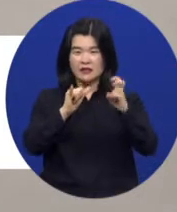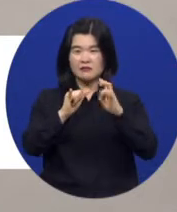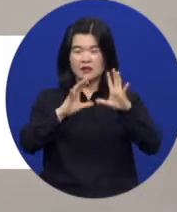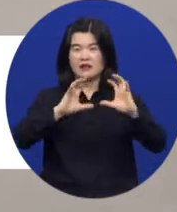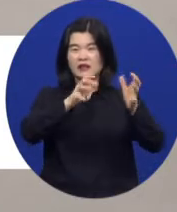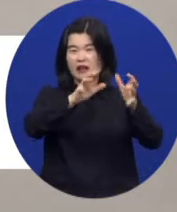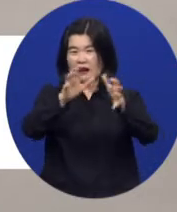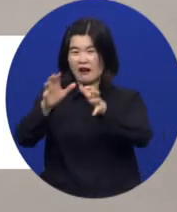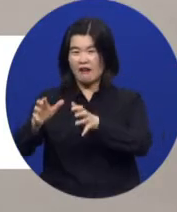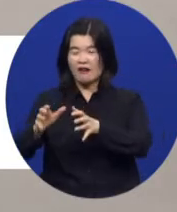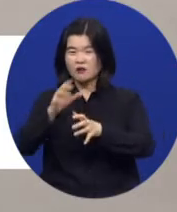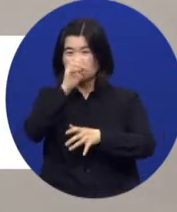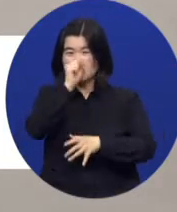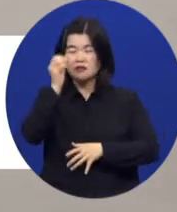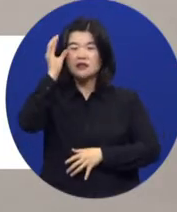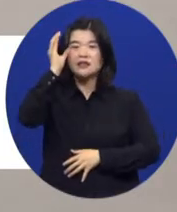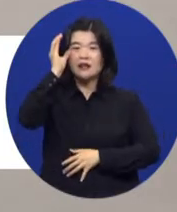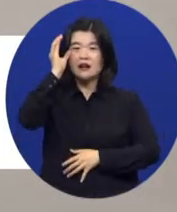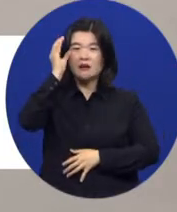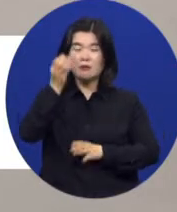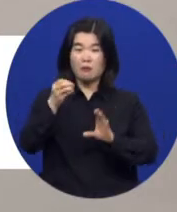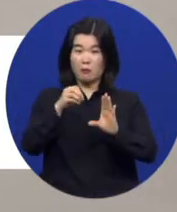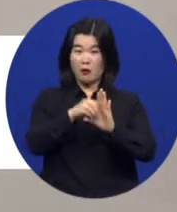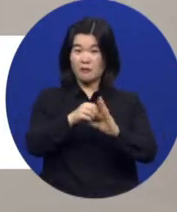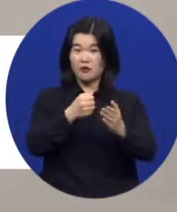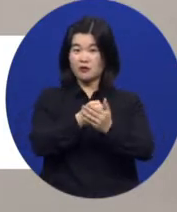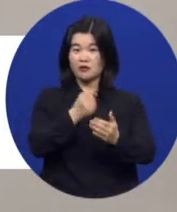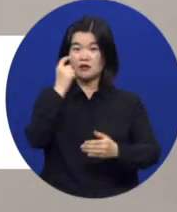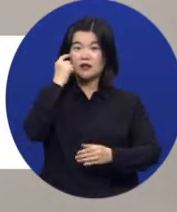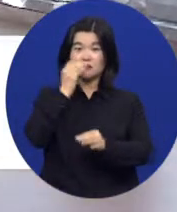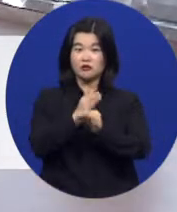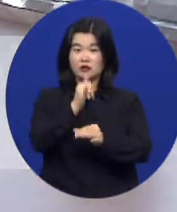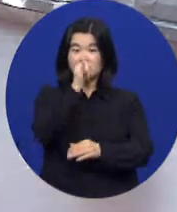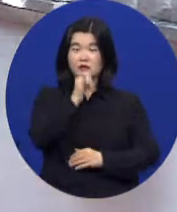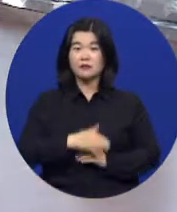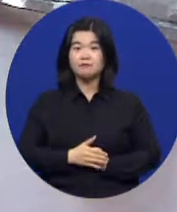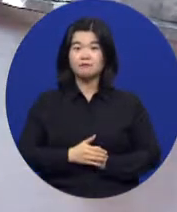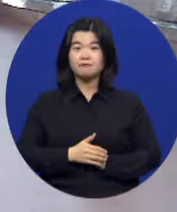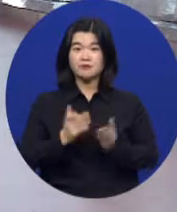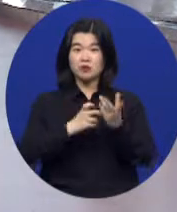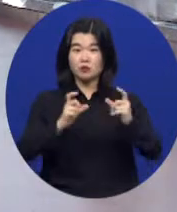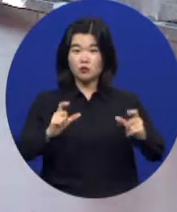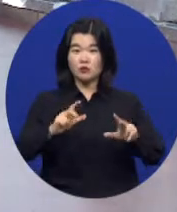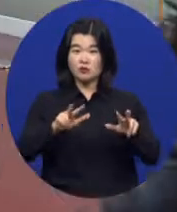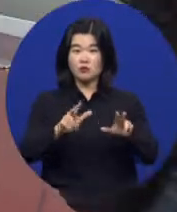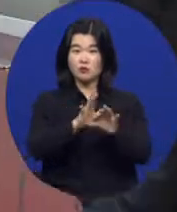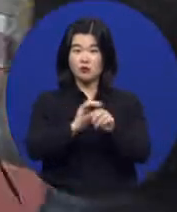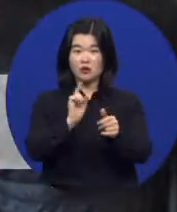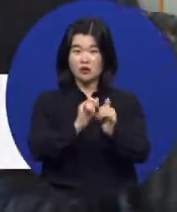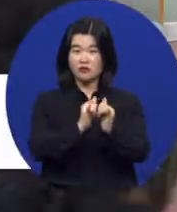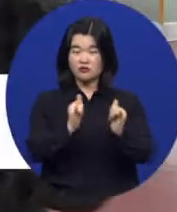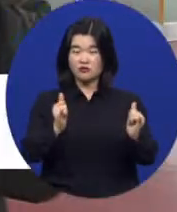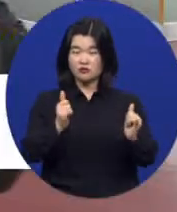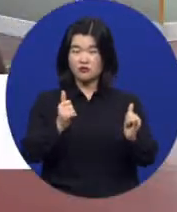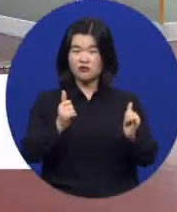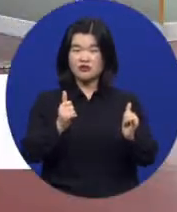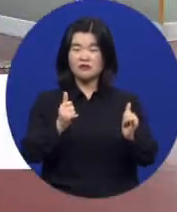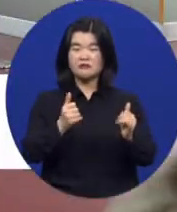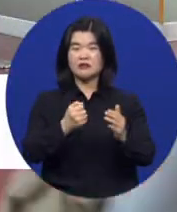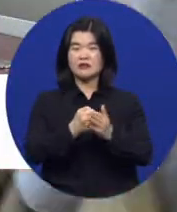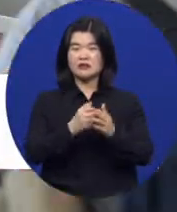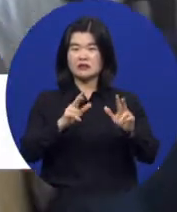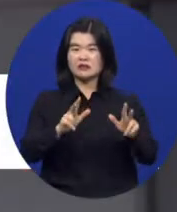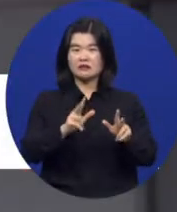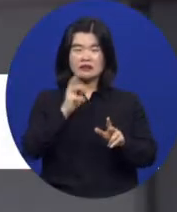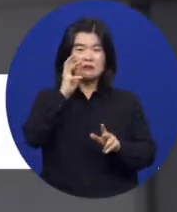YMCA들의 높은 기대치가 반영된 결정이라고 생각합니다. 제주는 현재 코로나19로 일시 중단됐지만